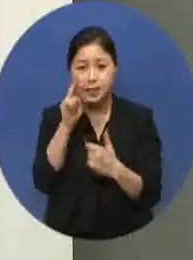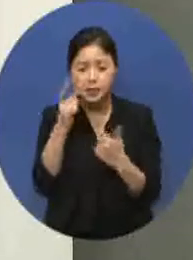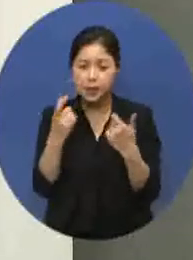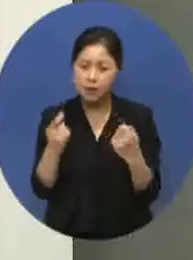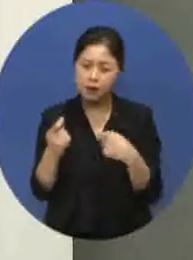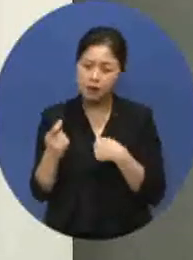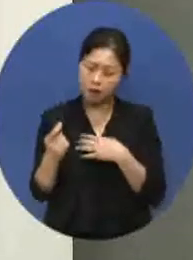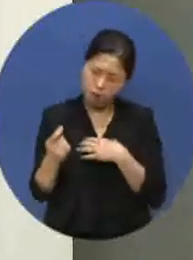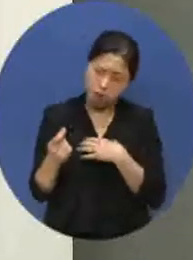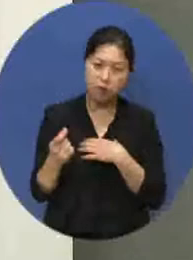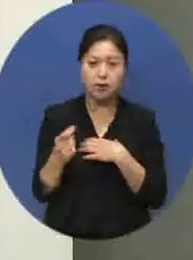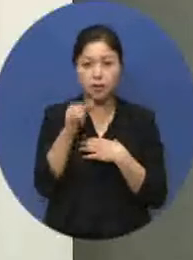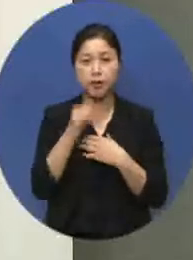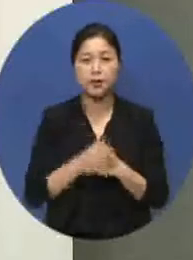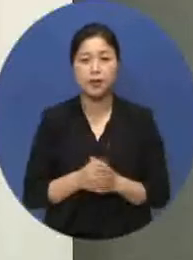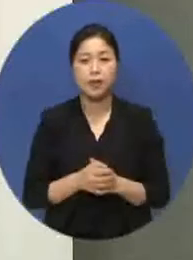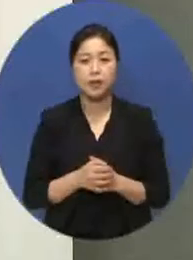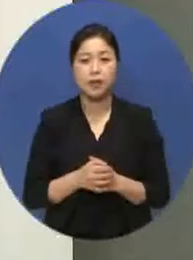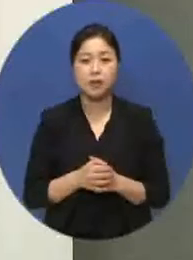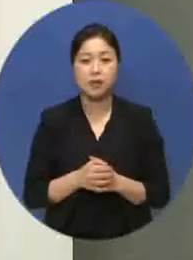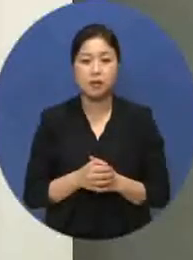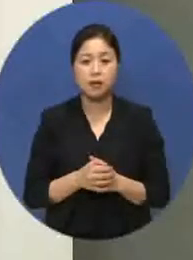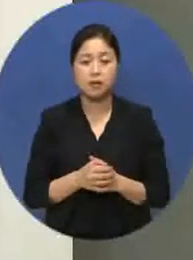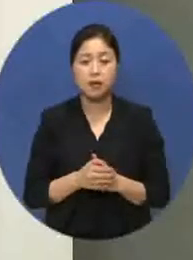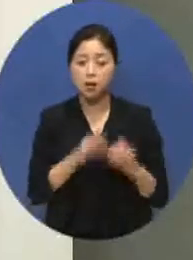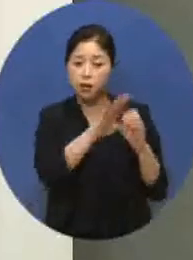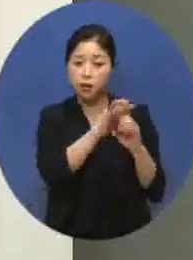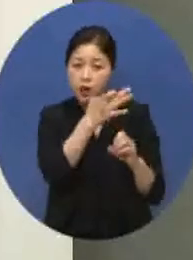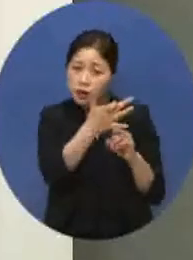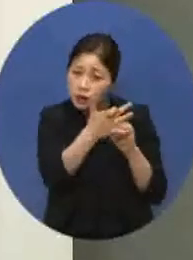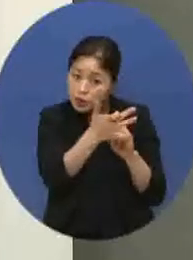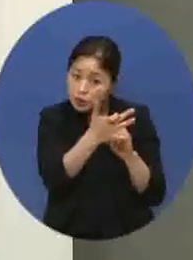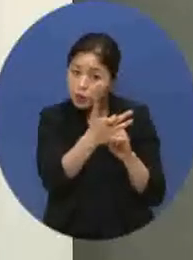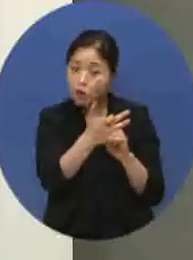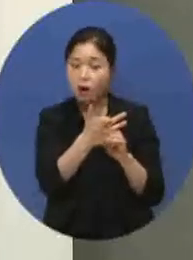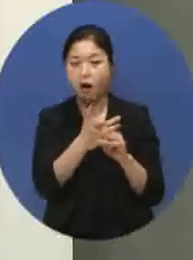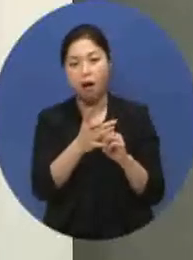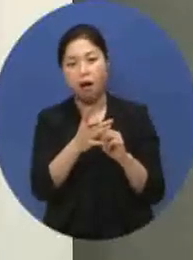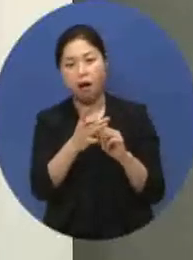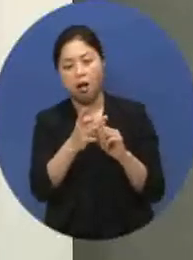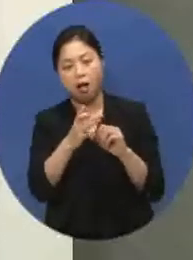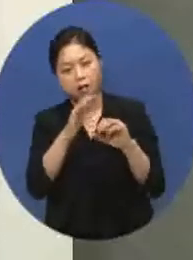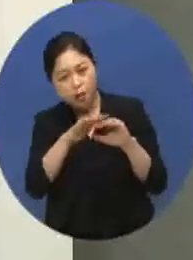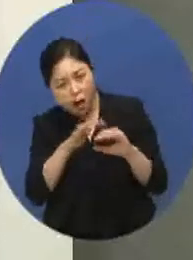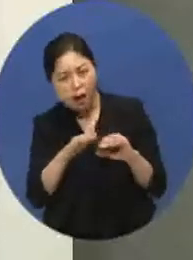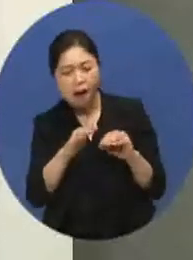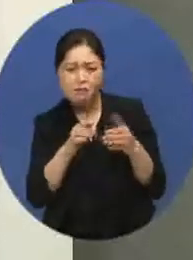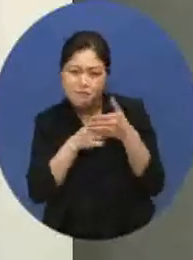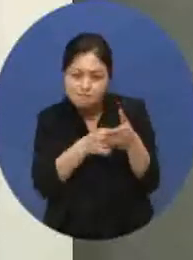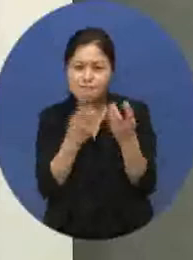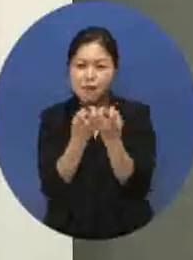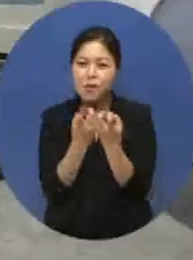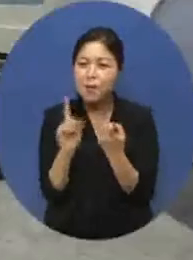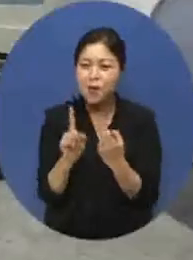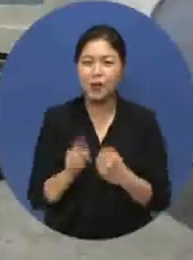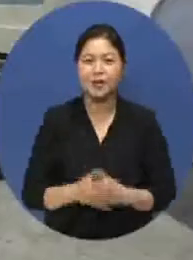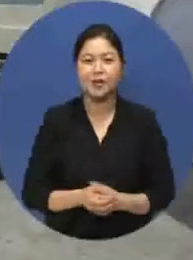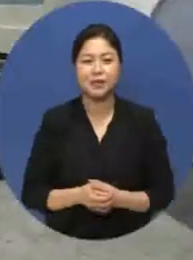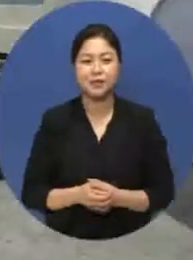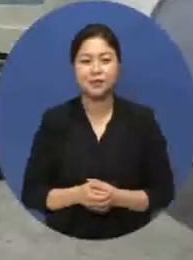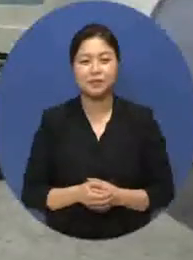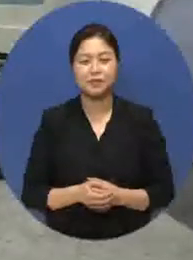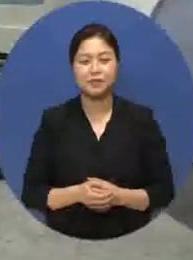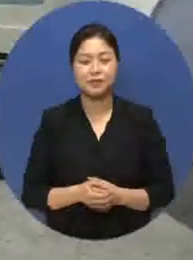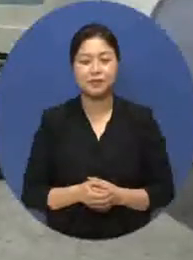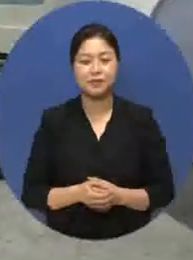합니다. 그렇죠. 어떤 예. 방법으로 예. 이 코로나를 지금 현재 대체하고 계신가요? 이 코로나